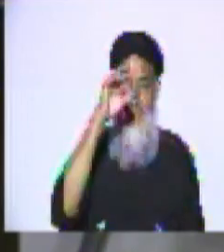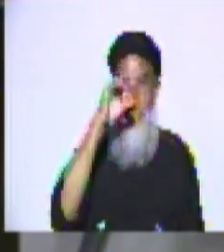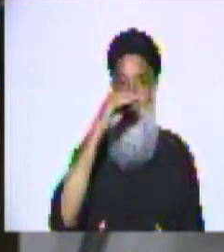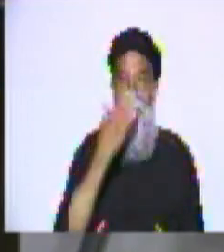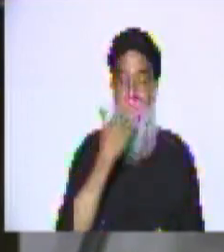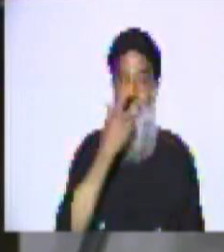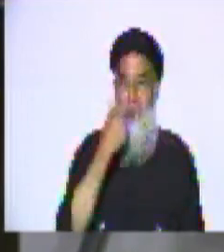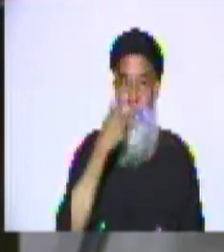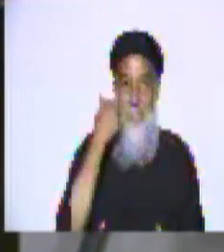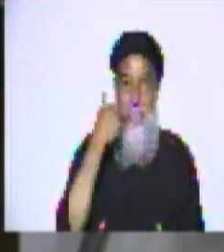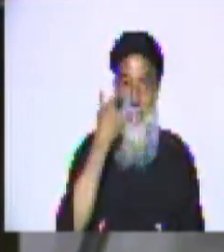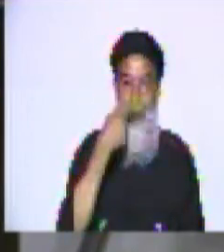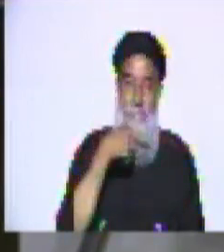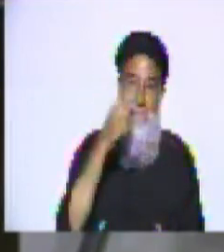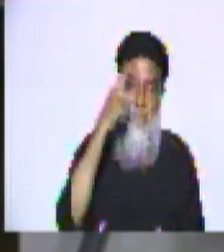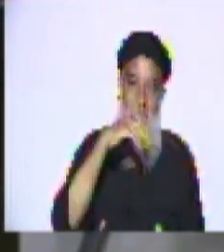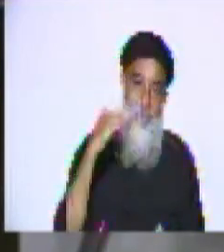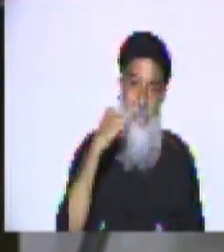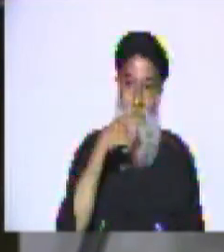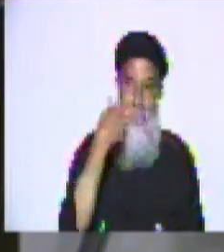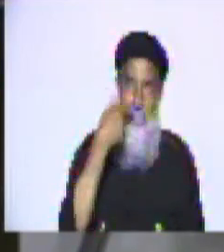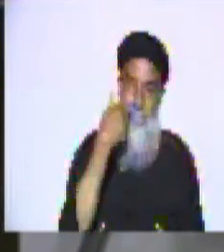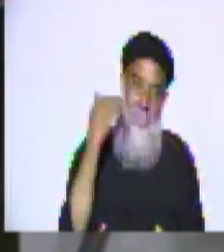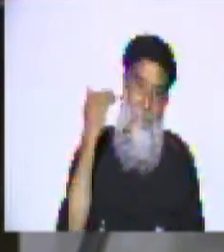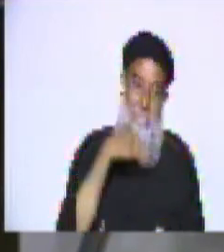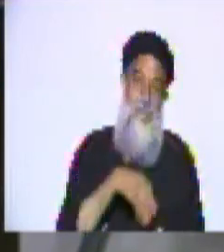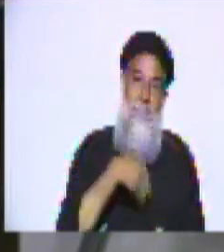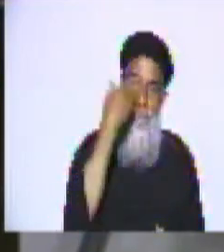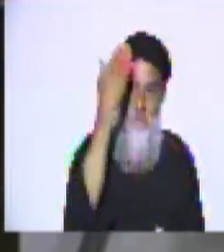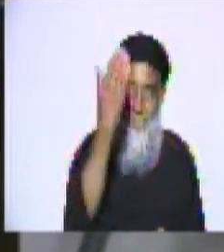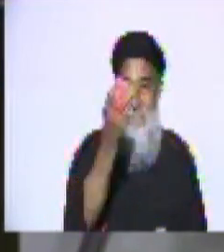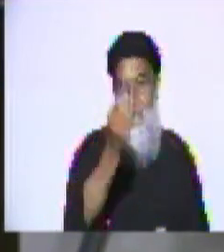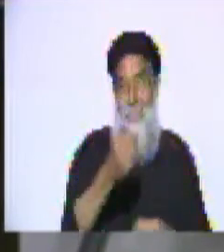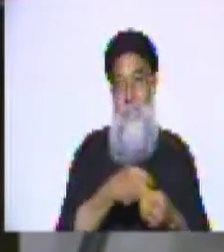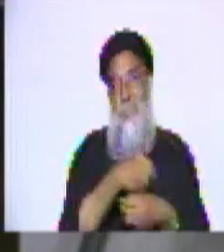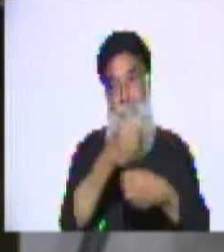وشاول للعمل الذي يعطى لهما.